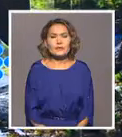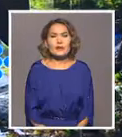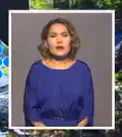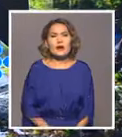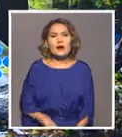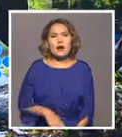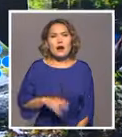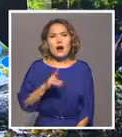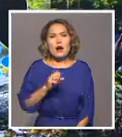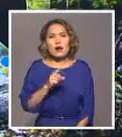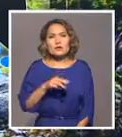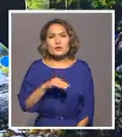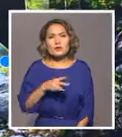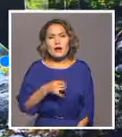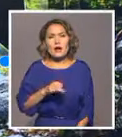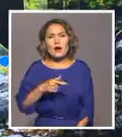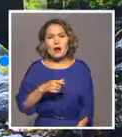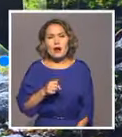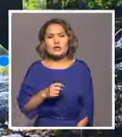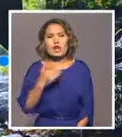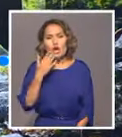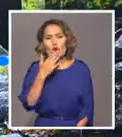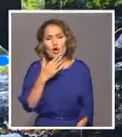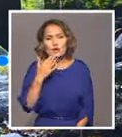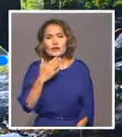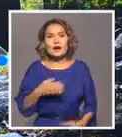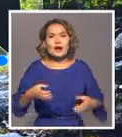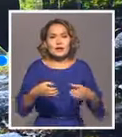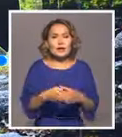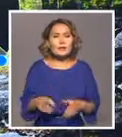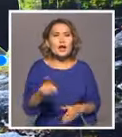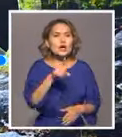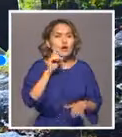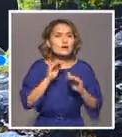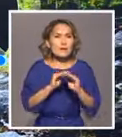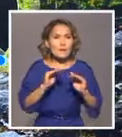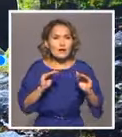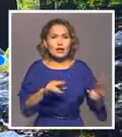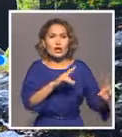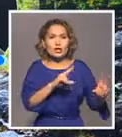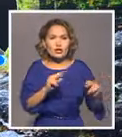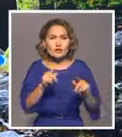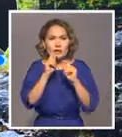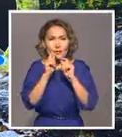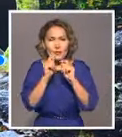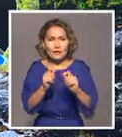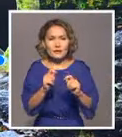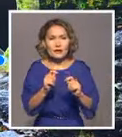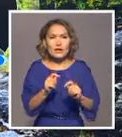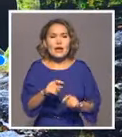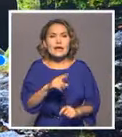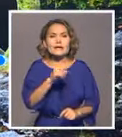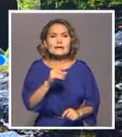Қазмұнайгаз ұлттық компаниясы акционерлік қоғамы жас өрендерге бақытты сәт сыйлауын жалғастырады. Жылдағы дәстүр бойынша биыл да